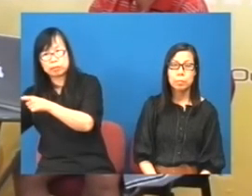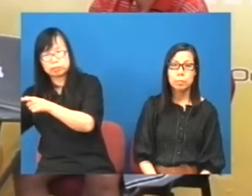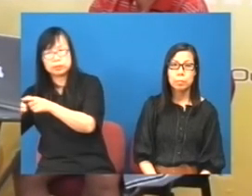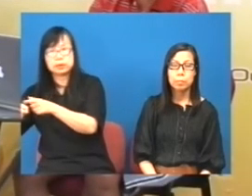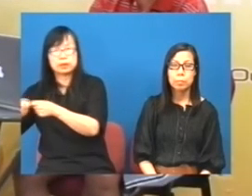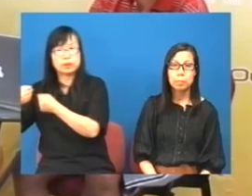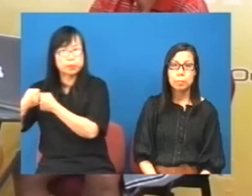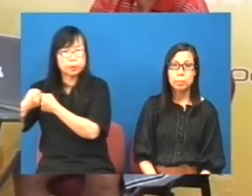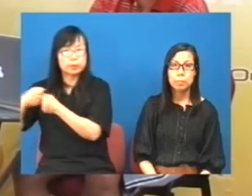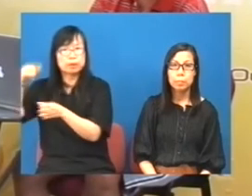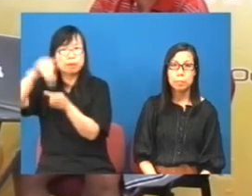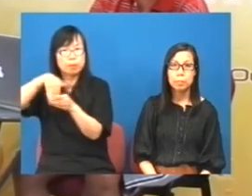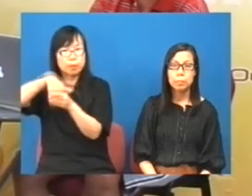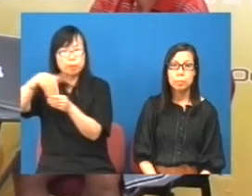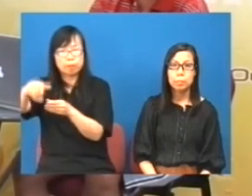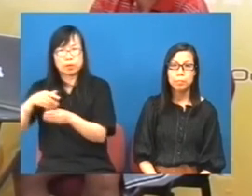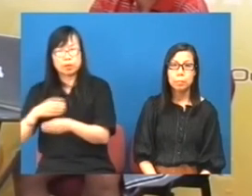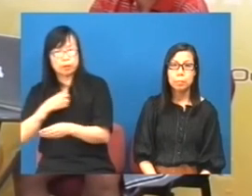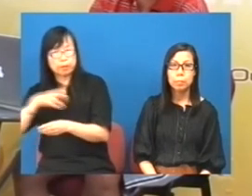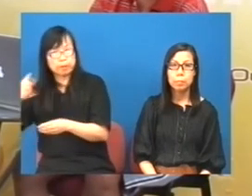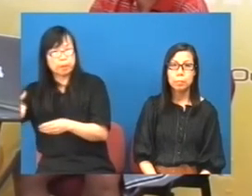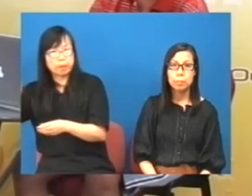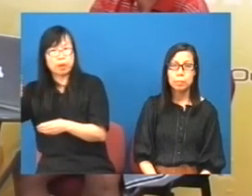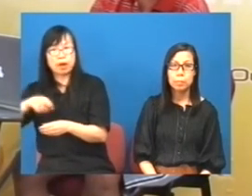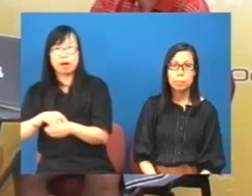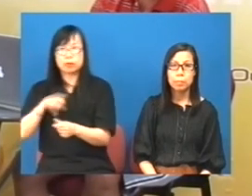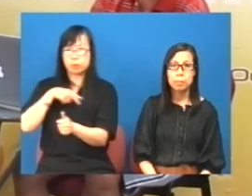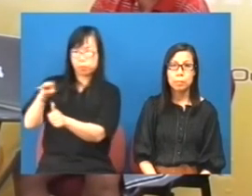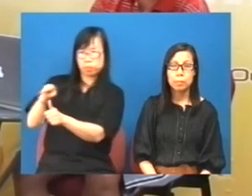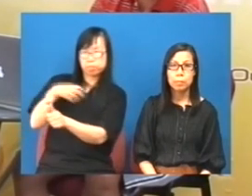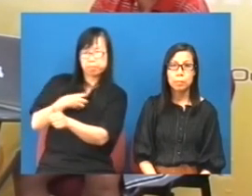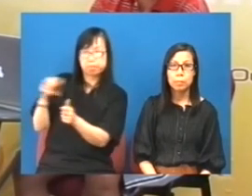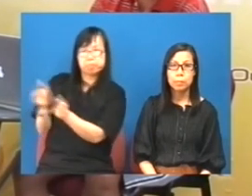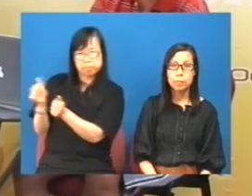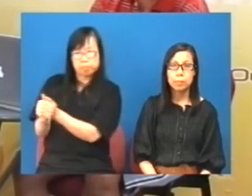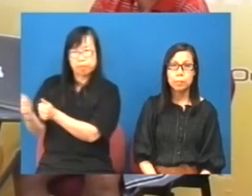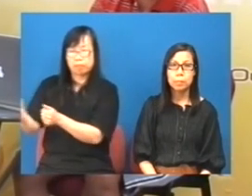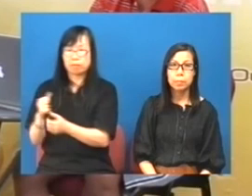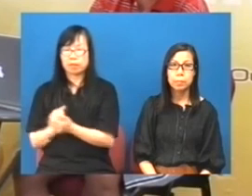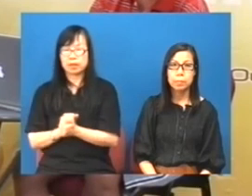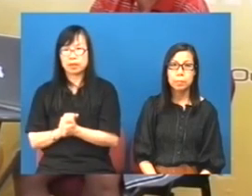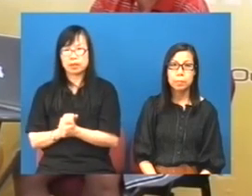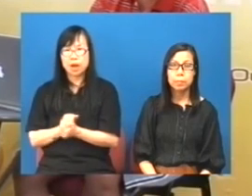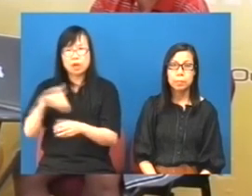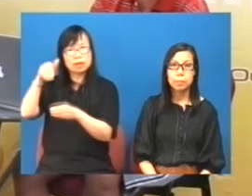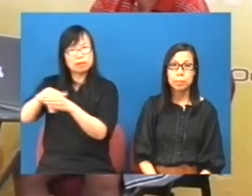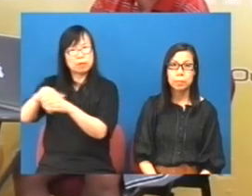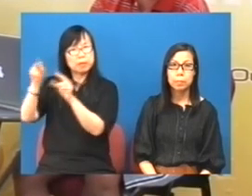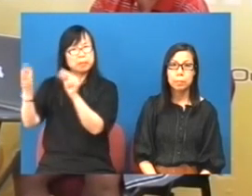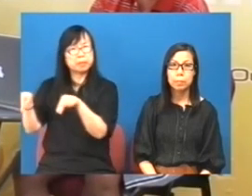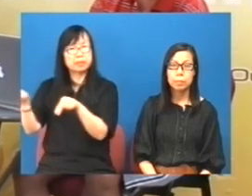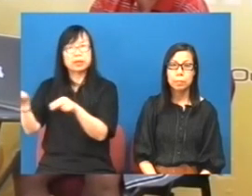的時候非常之有優勢他看開他的人亦都是和他朋友這就是一個投標的問題